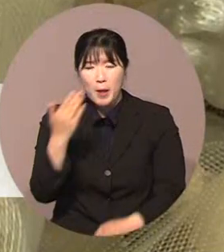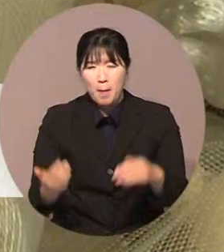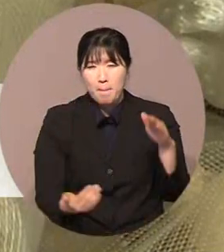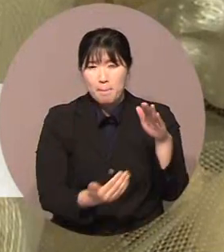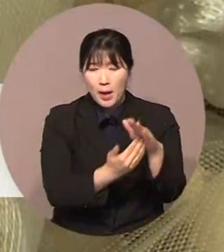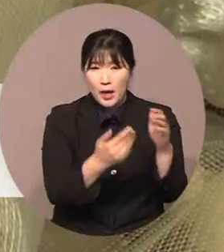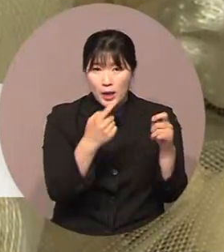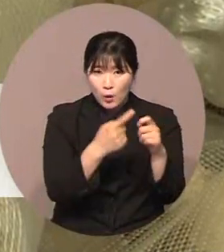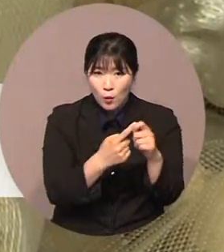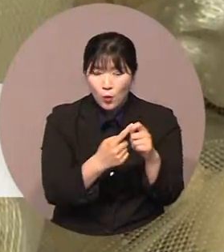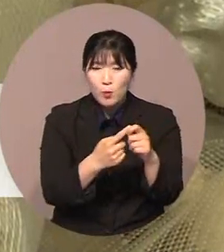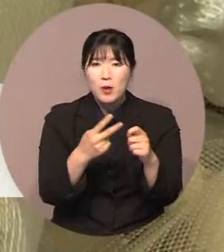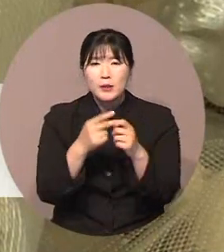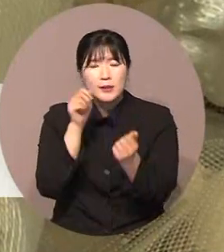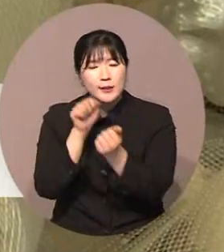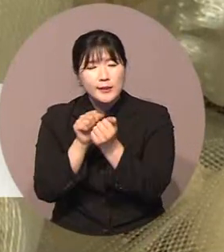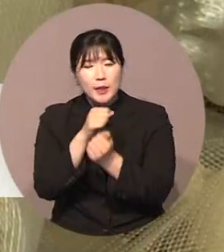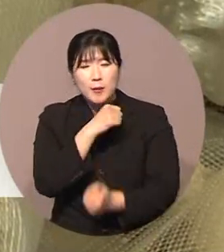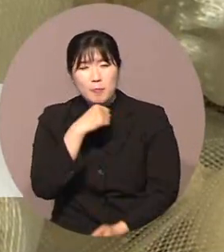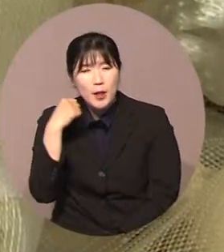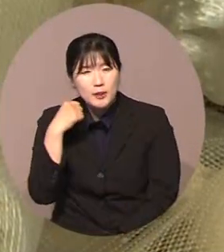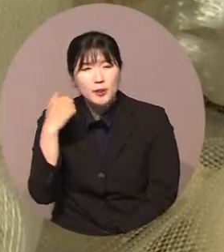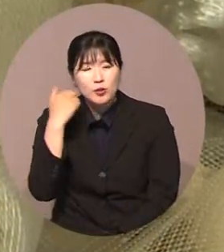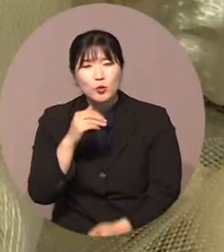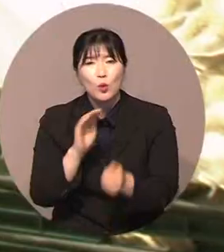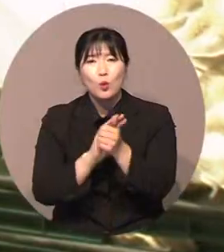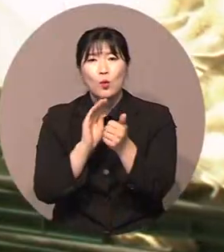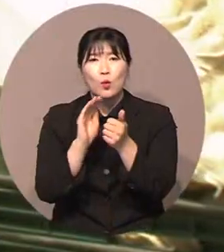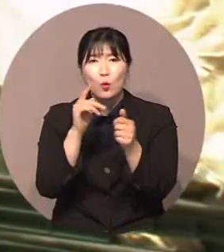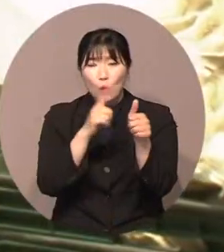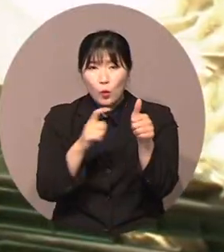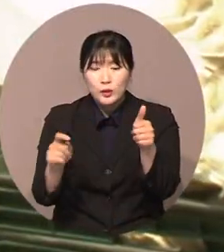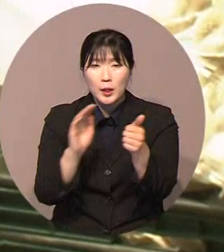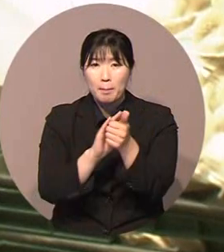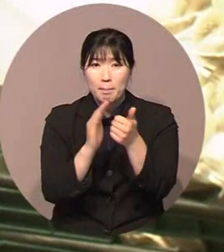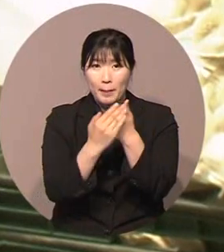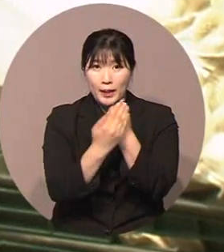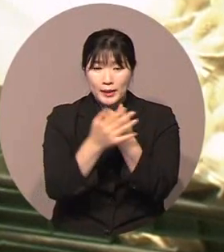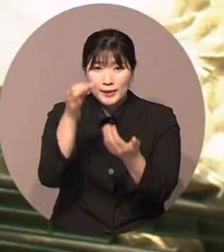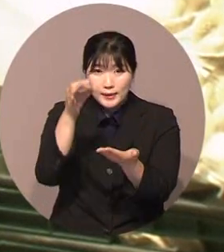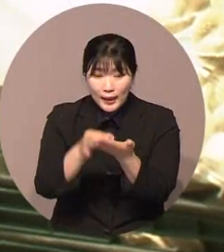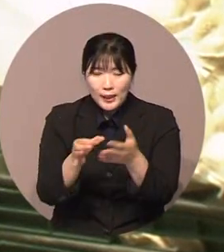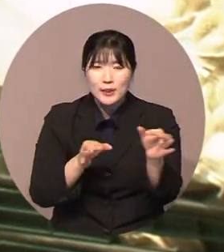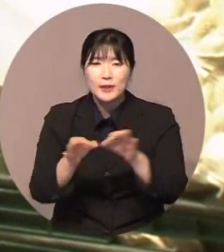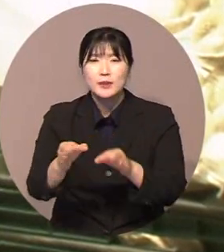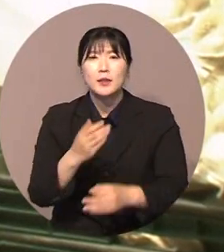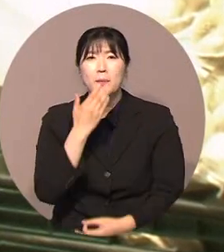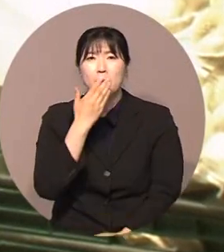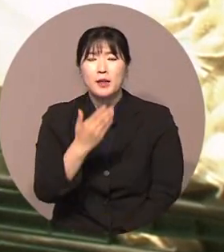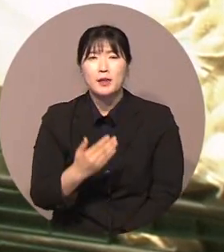당도가 높으며 우수한 식감을 자랑하는 올해 수확한 홍성 마늘을 저렴한 가격으로 판매합니다